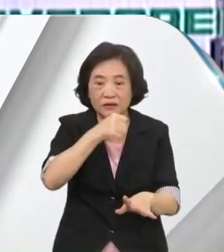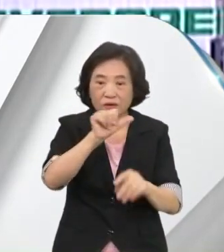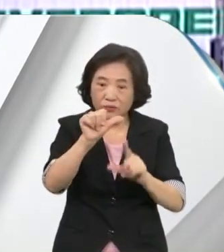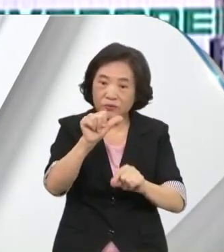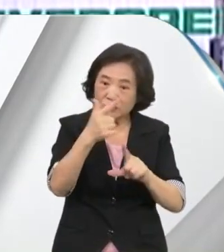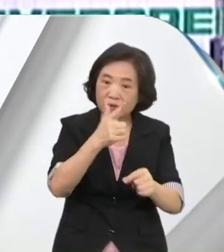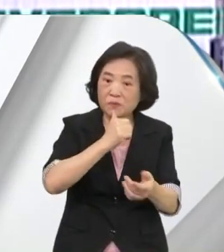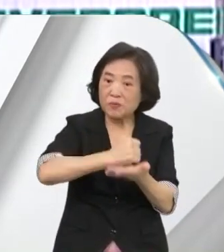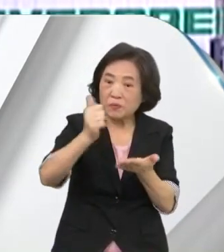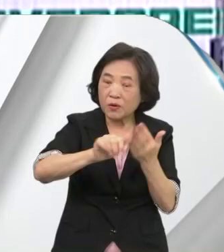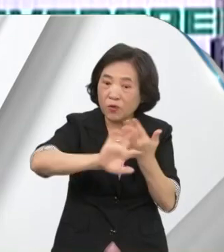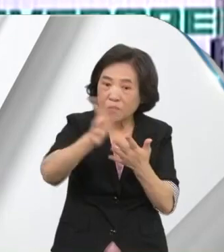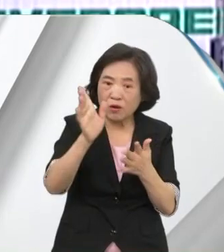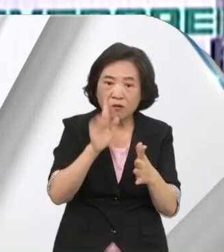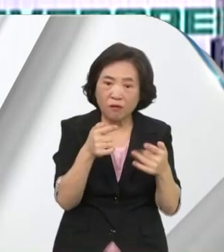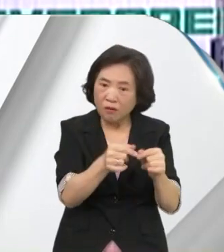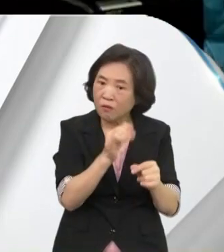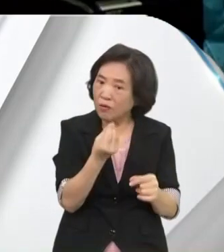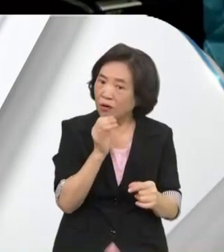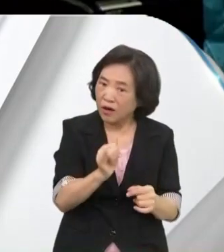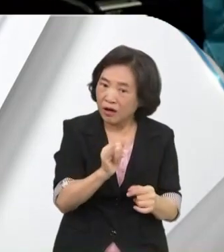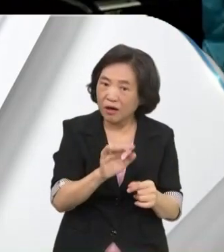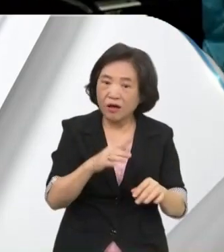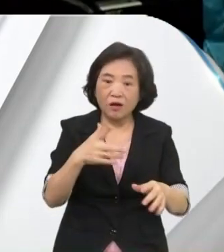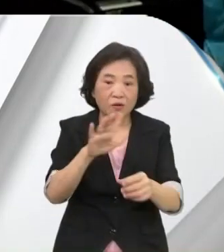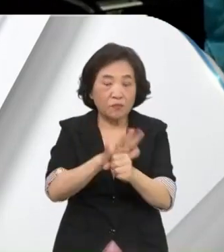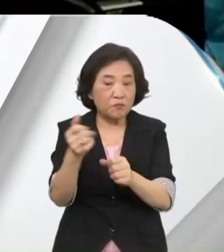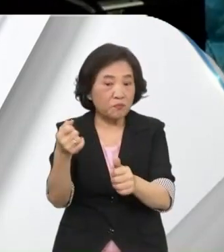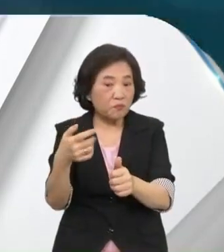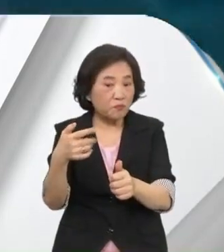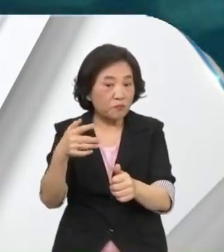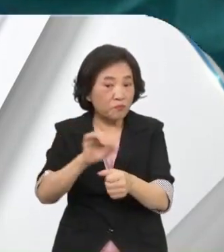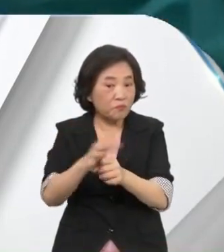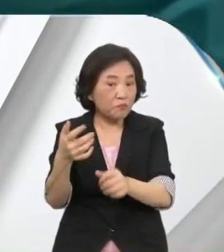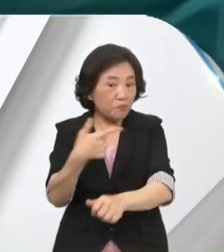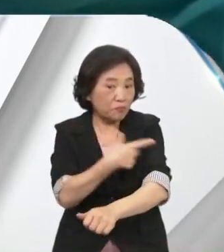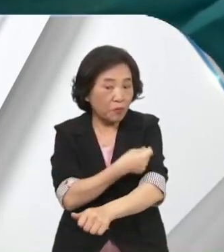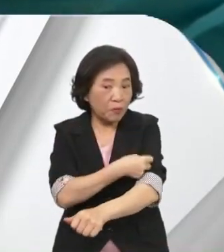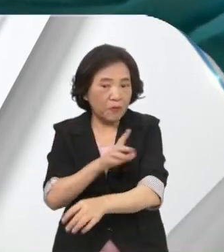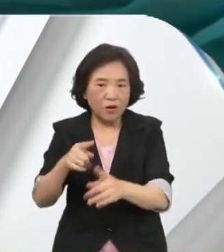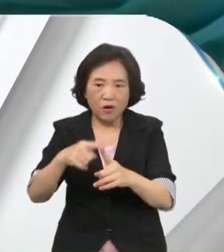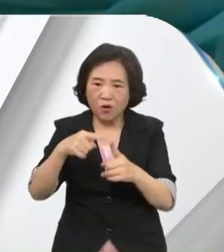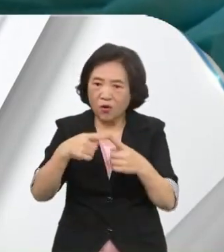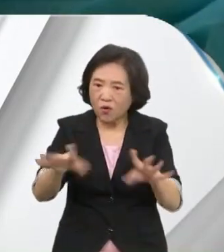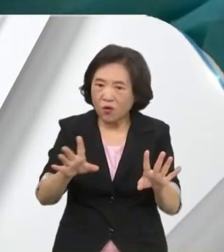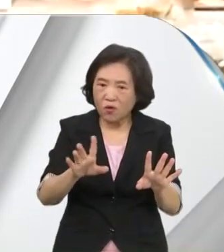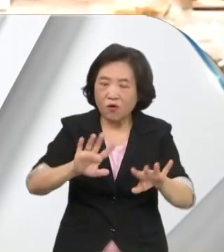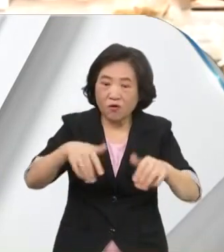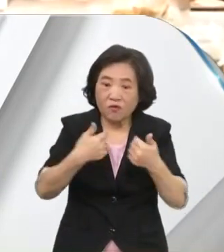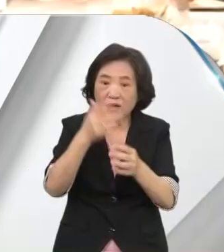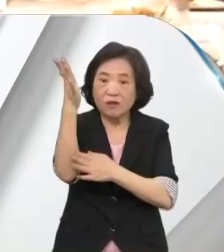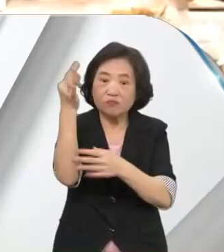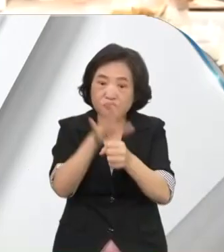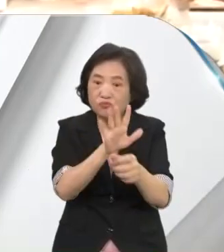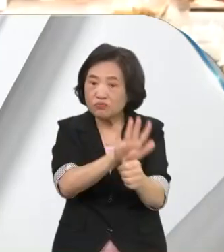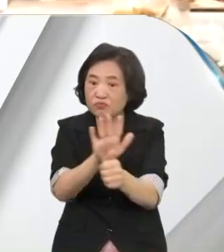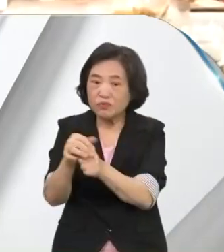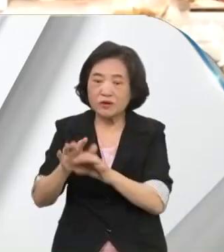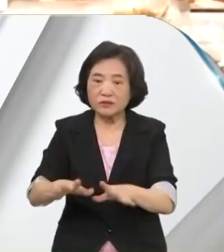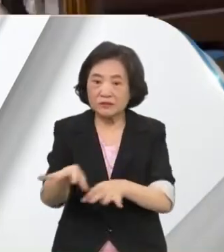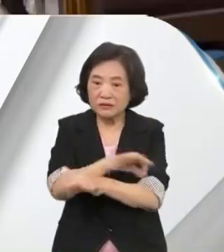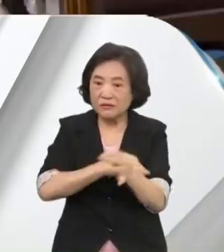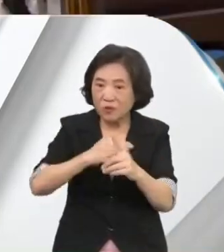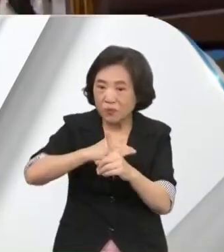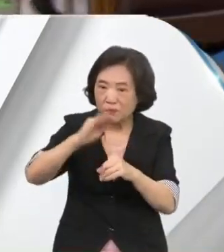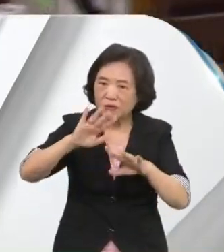的出口成长并冇衰退，还有疫苗各地注射率都见底个提高。台湾纾困开始实施，今年经济